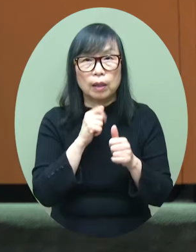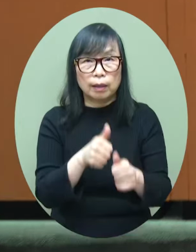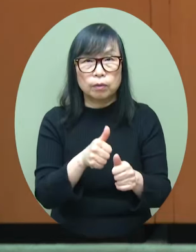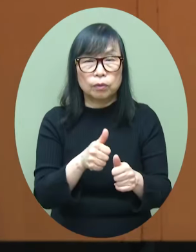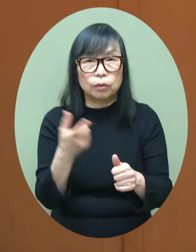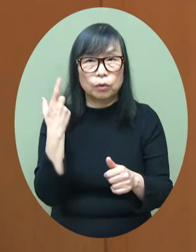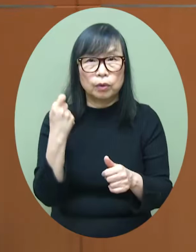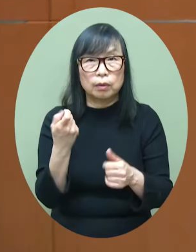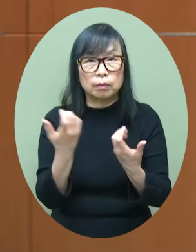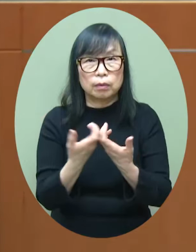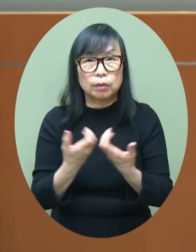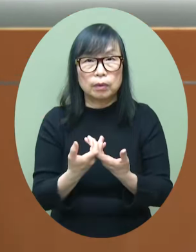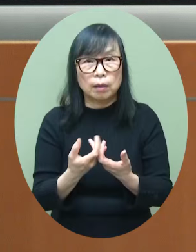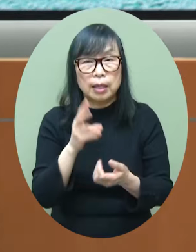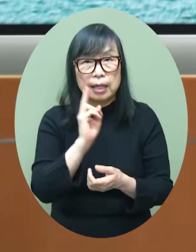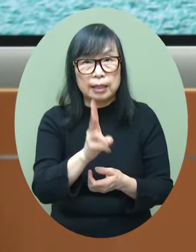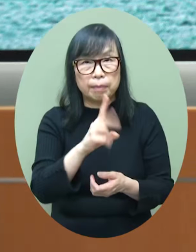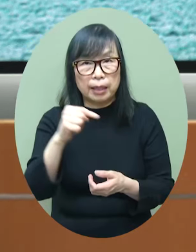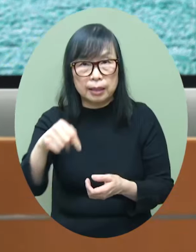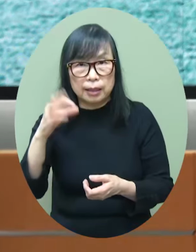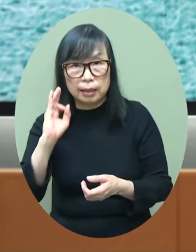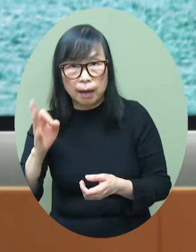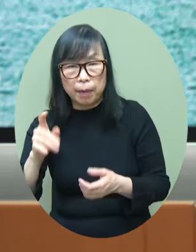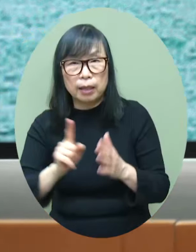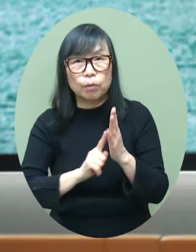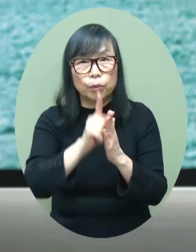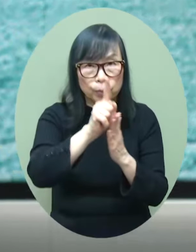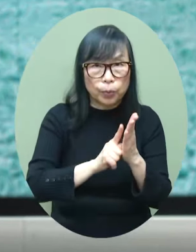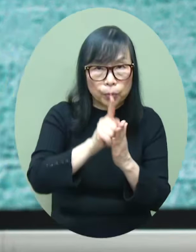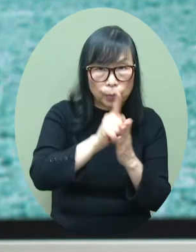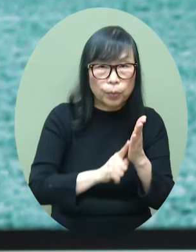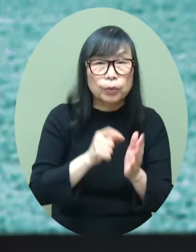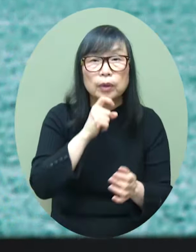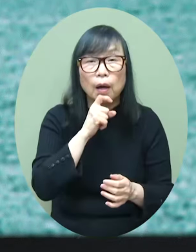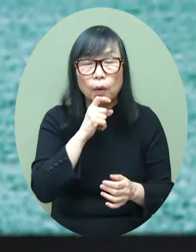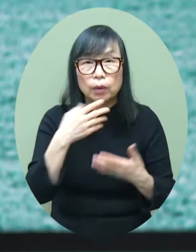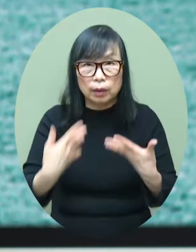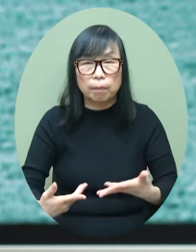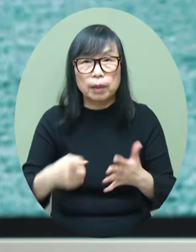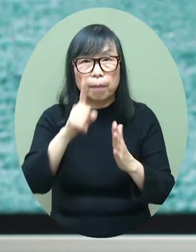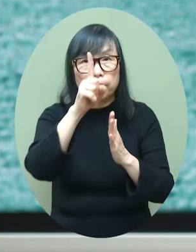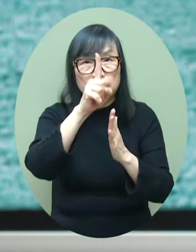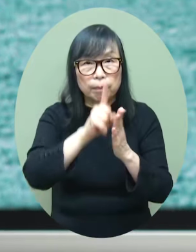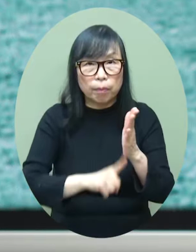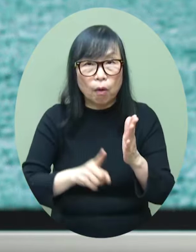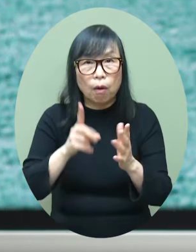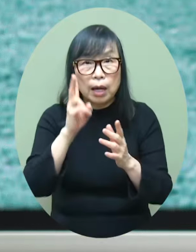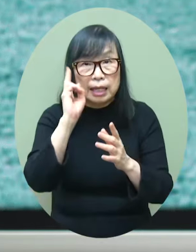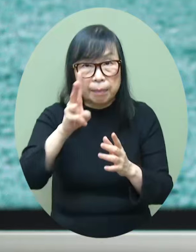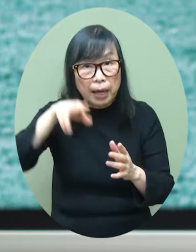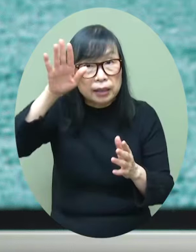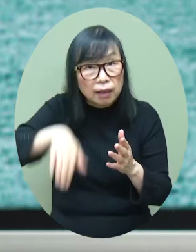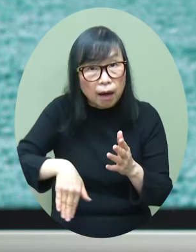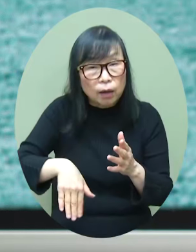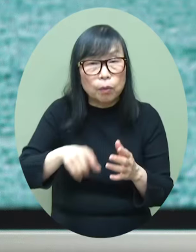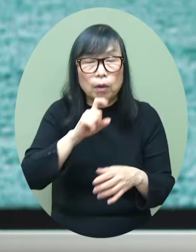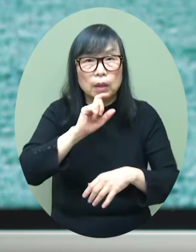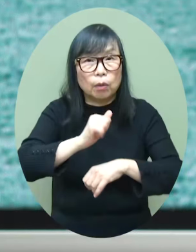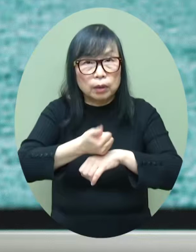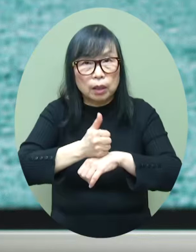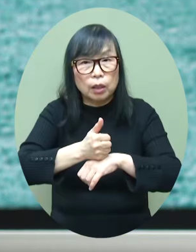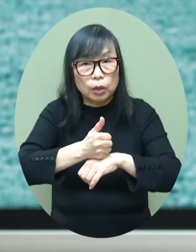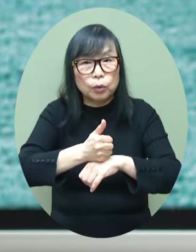字咧，雖然喺238之間咧，都會有上上落落嘅。咁所以今日就跌破咗200啦。咁但係都唔排除啲